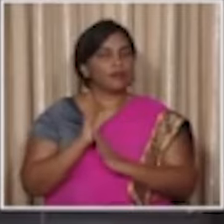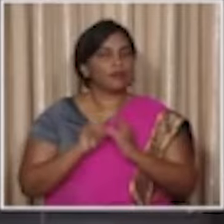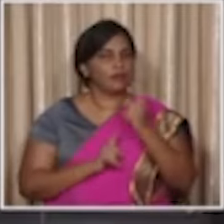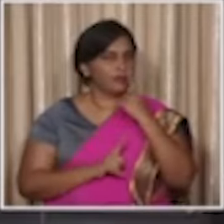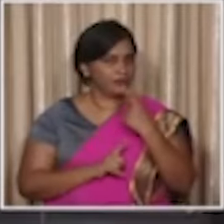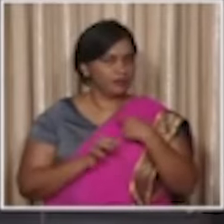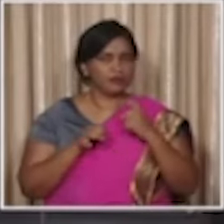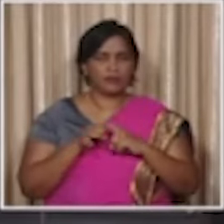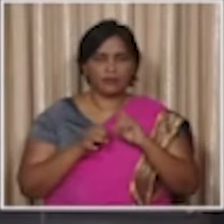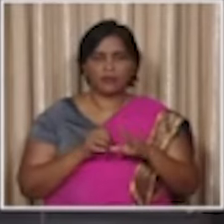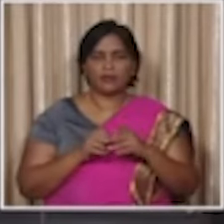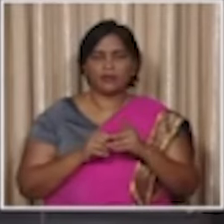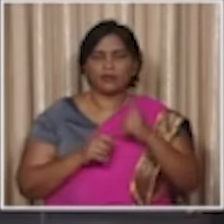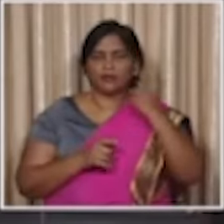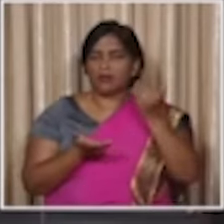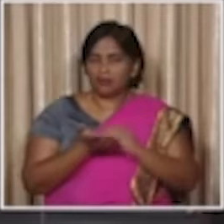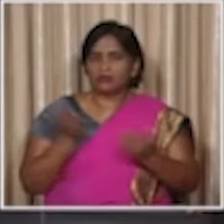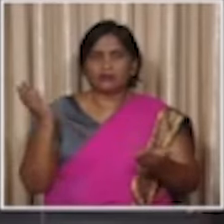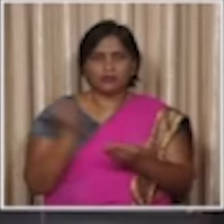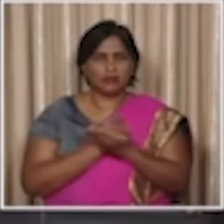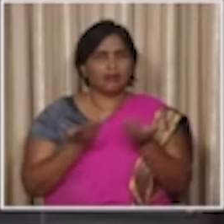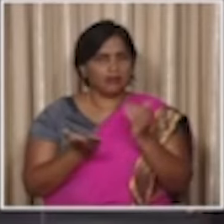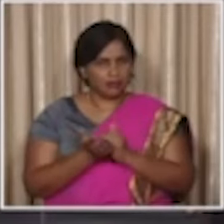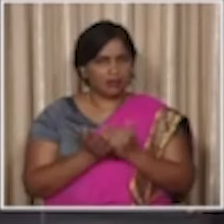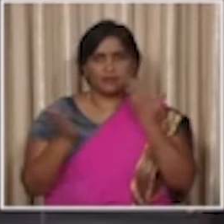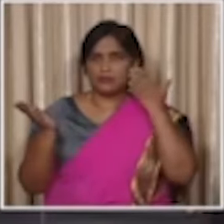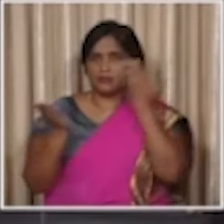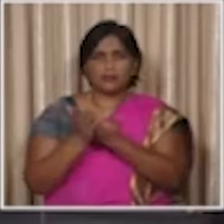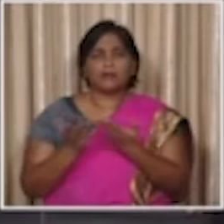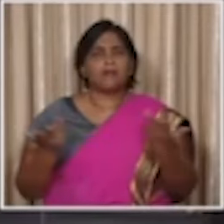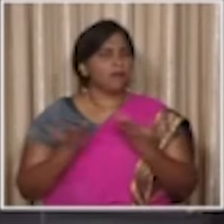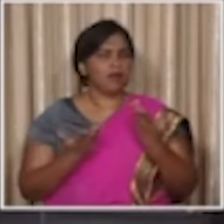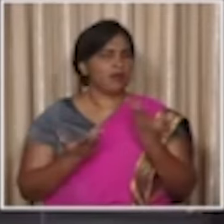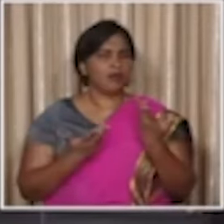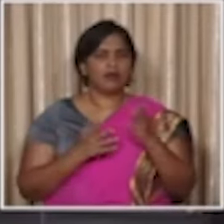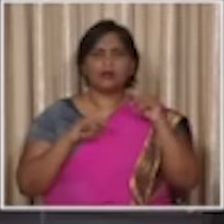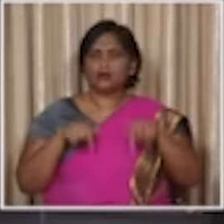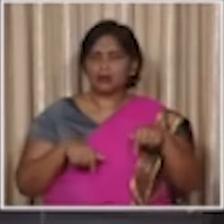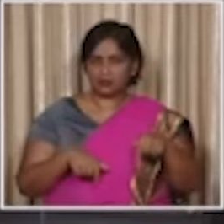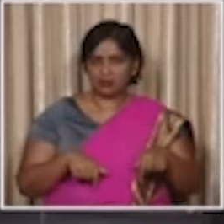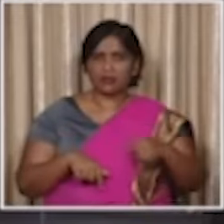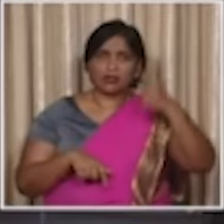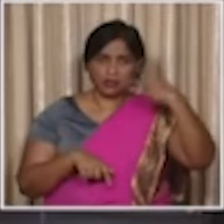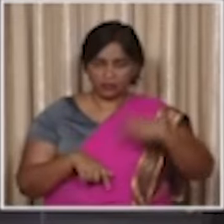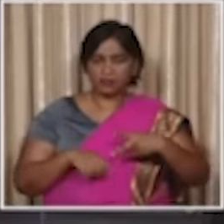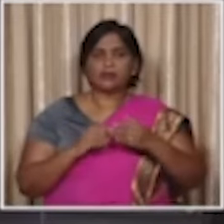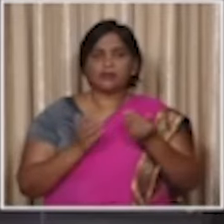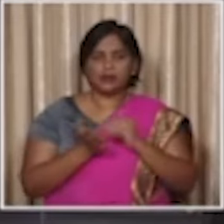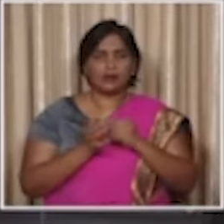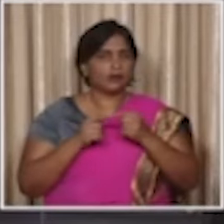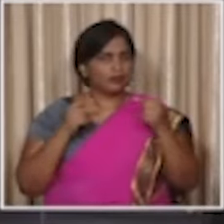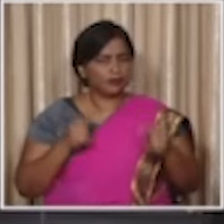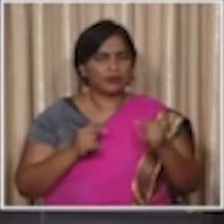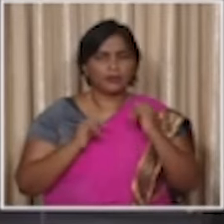කරපු ප්‍රශ්නේ තමයි මේ අභියාචනා සහ විරෝධතා තවදුරටත් ඉදිරිපත් කරන්න බෑ කියලා. ඇත්තට දැන් මේ දෙවනි වටේ වෙනුවෙන් විරෝධතා